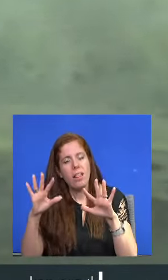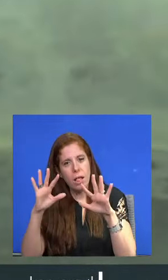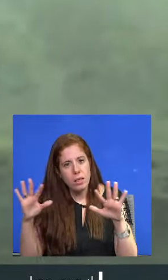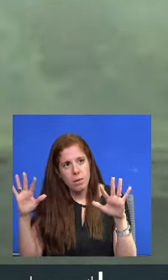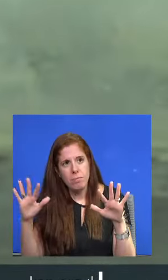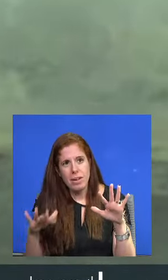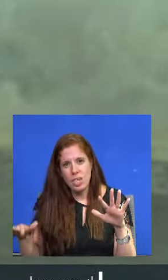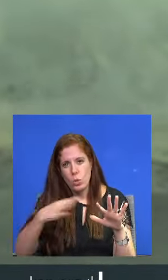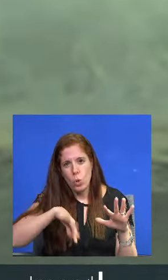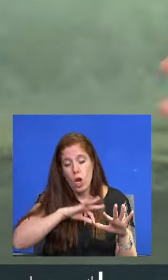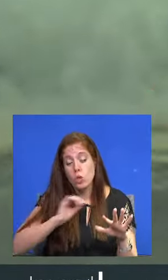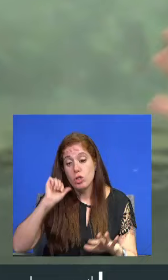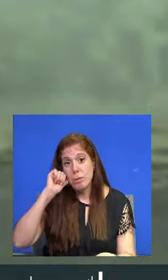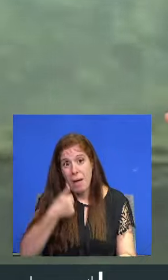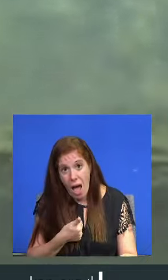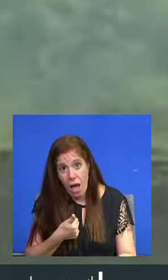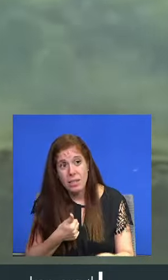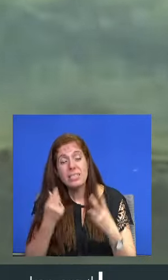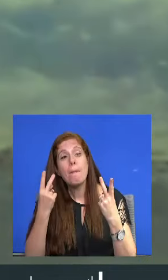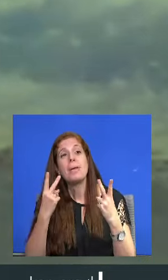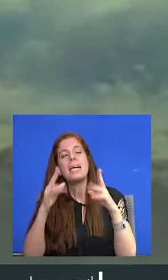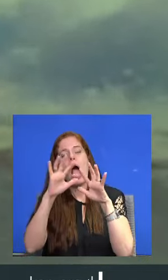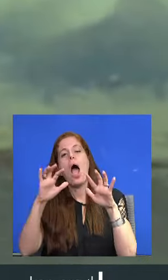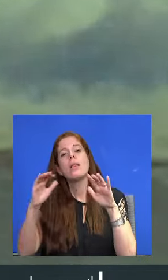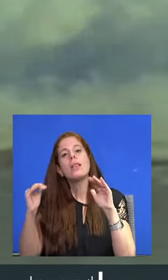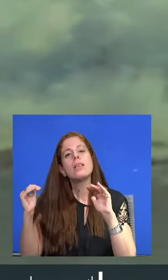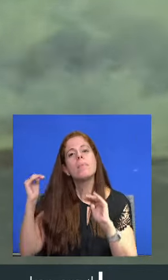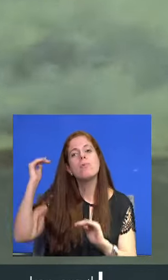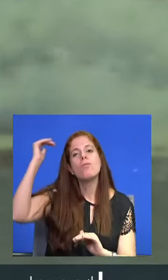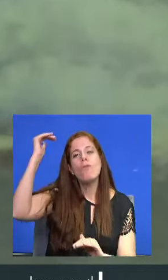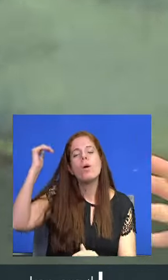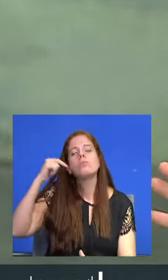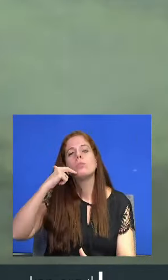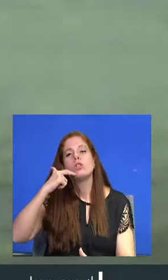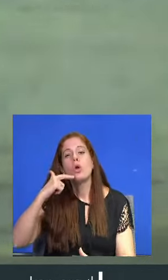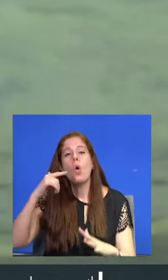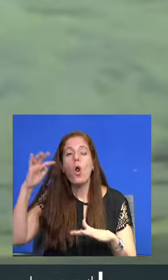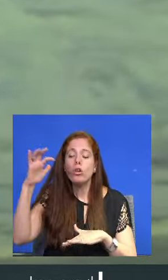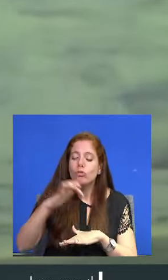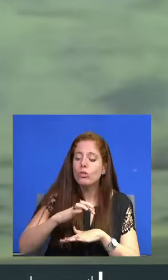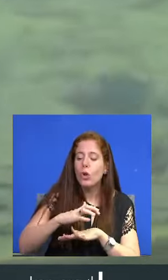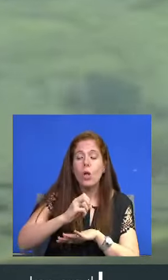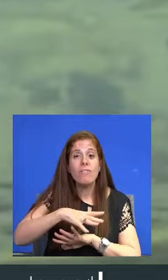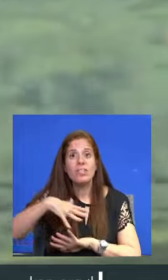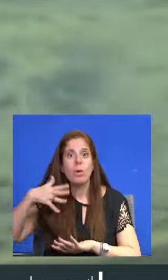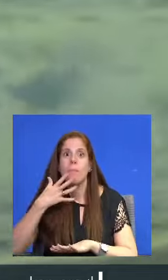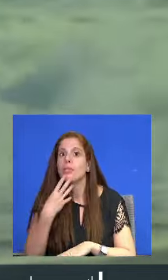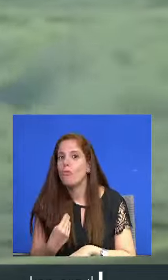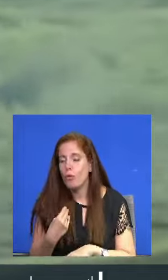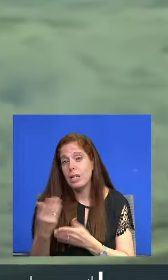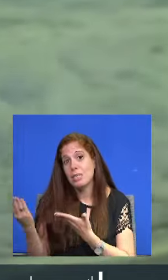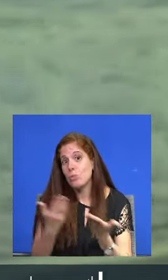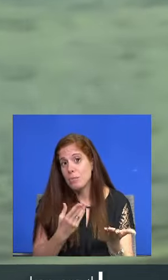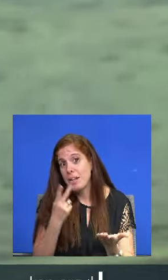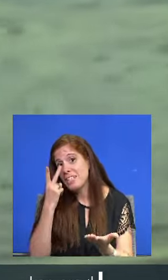שלנו, כשממחר זה בעיקר עננים גבוהים. זאת אומרת שכל השקיעות וכל הזריחות ממש יפות. אז את מוזמנת או את יודעת להציץ